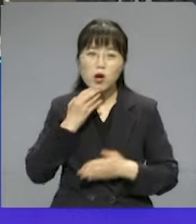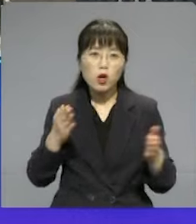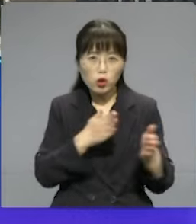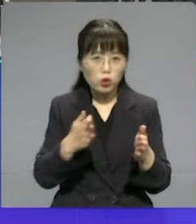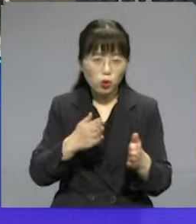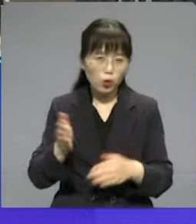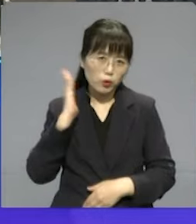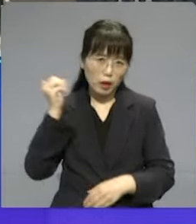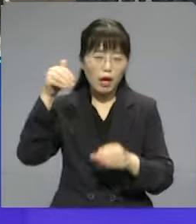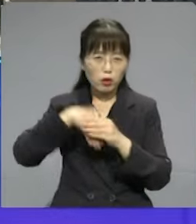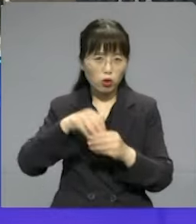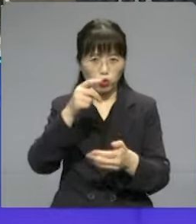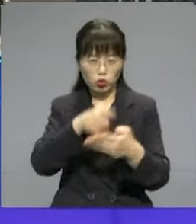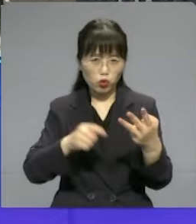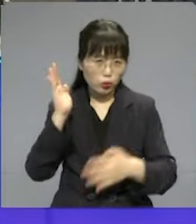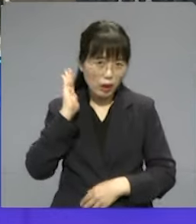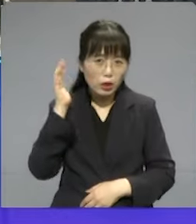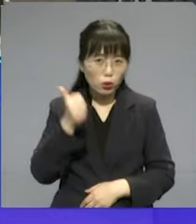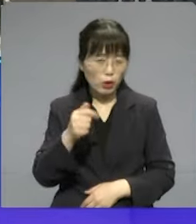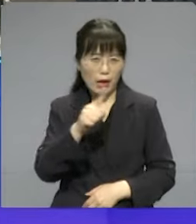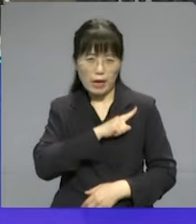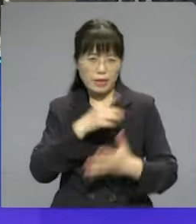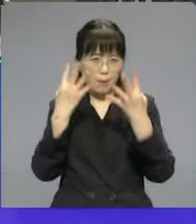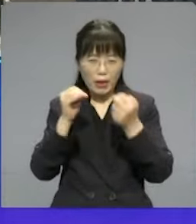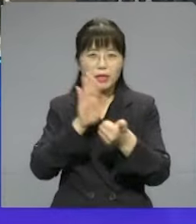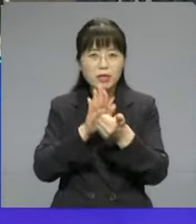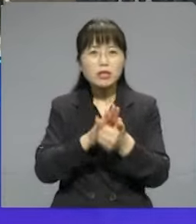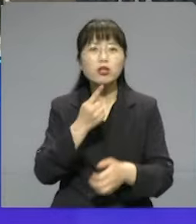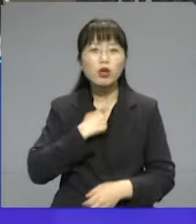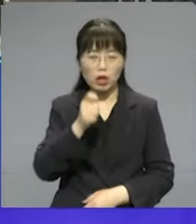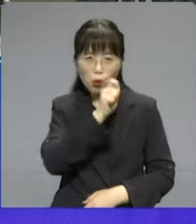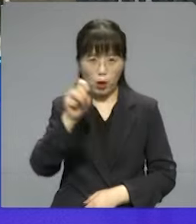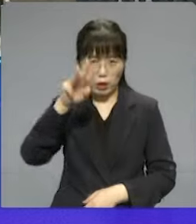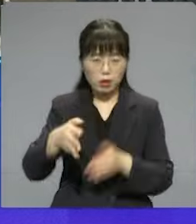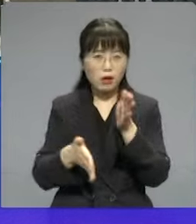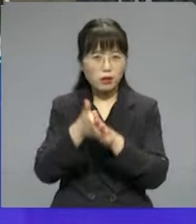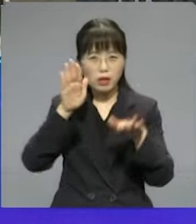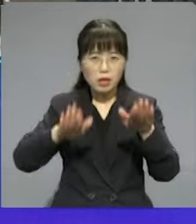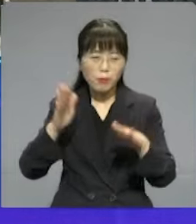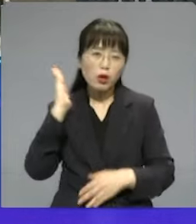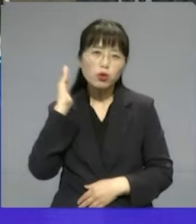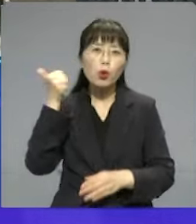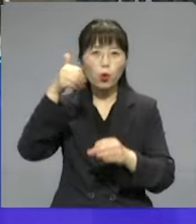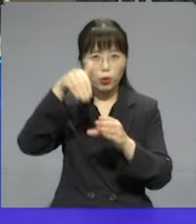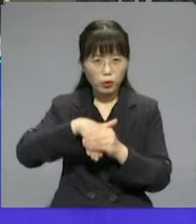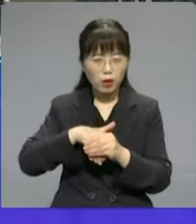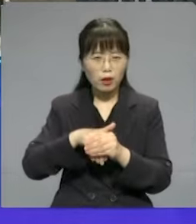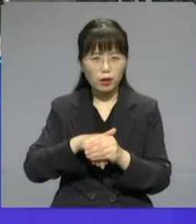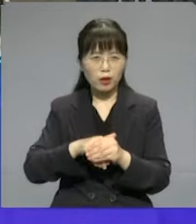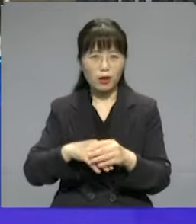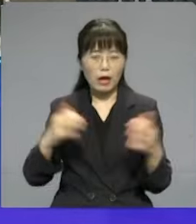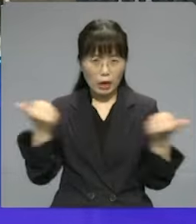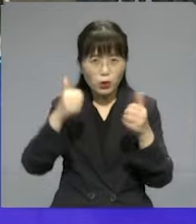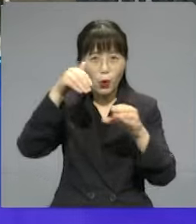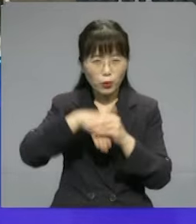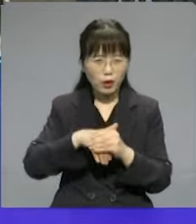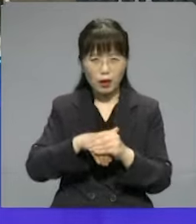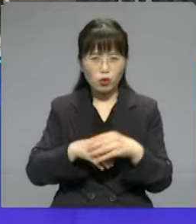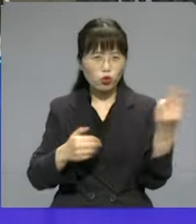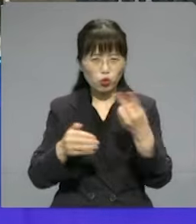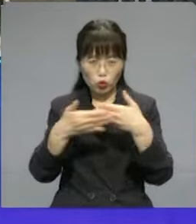경기도에서 지난 대선 윤석열 대통령을 가장 많이 지지했던 과천시가 이번 총선에서는 양당 박빙